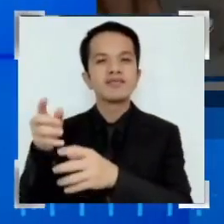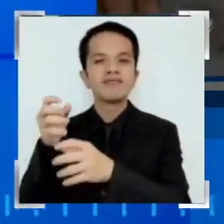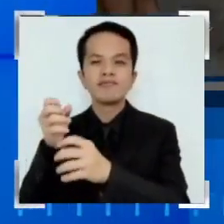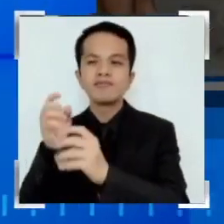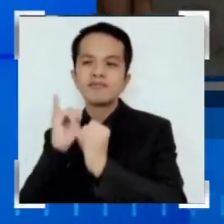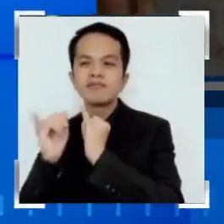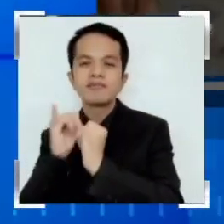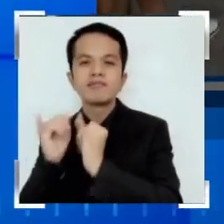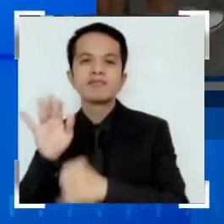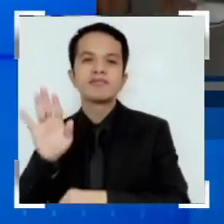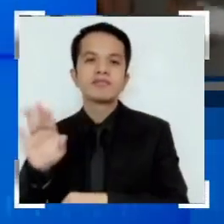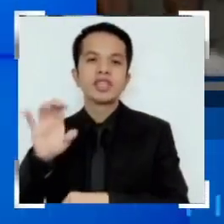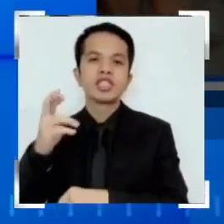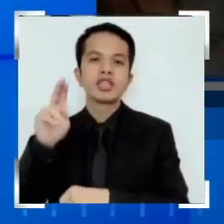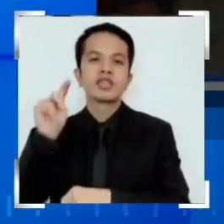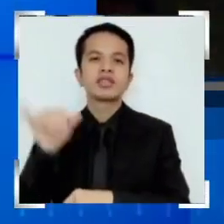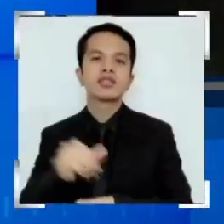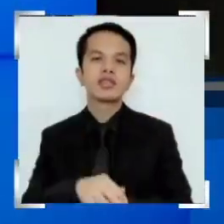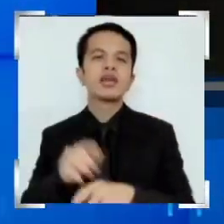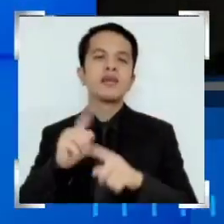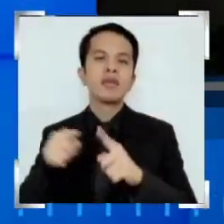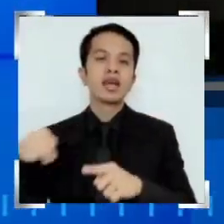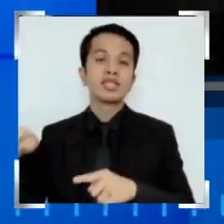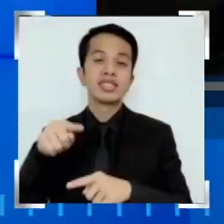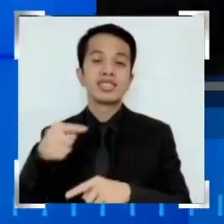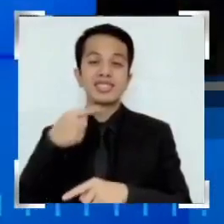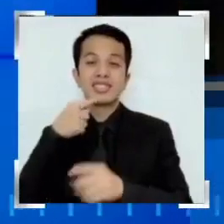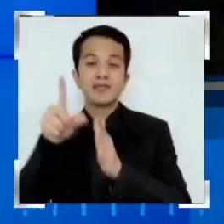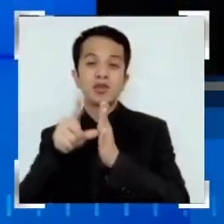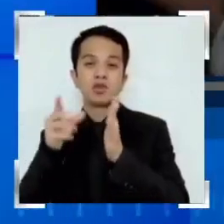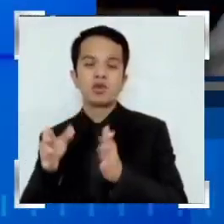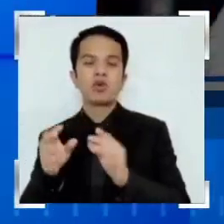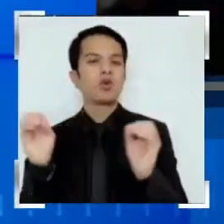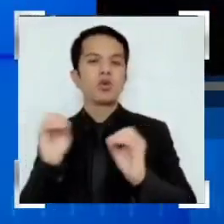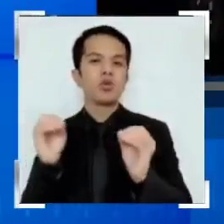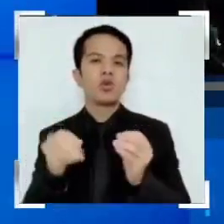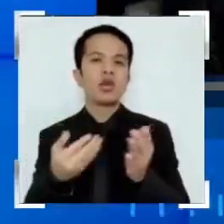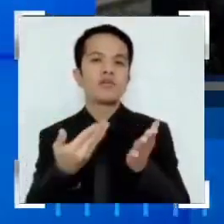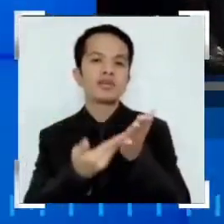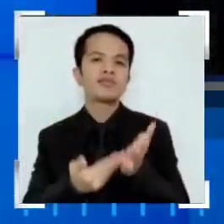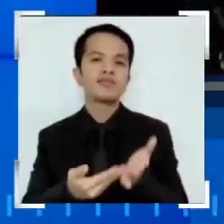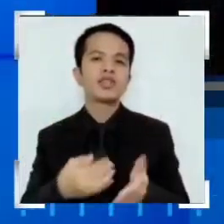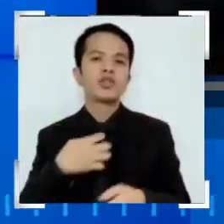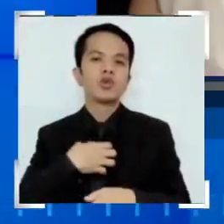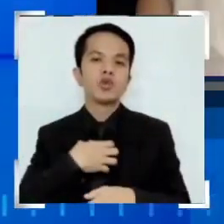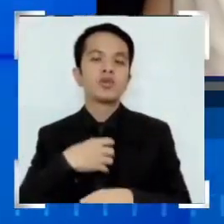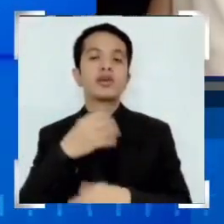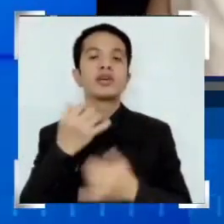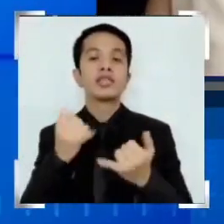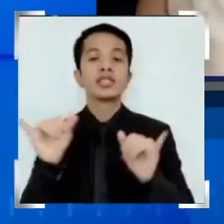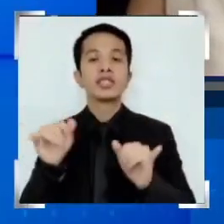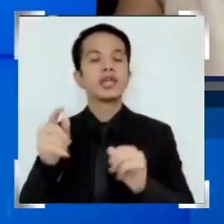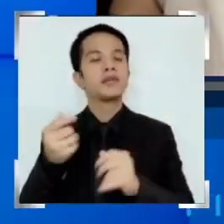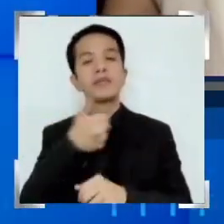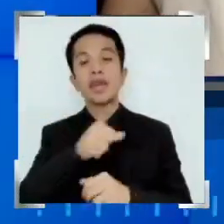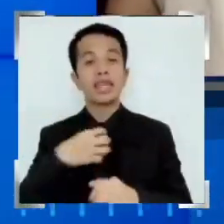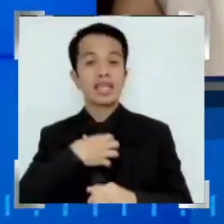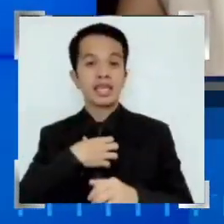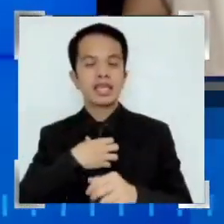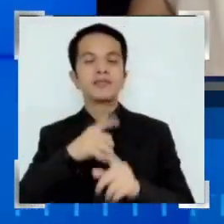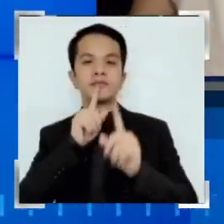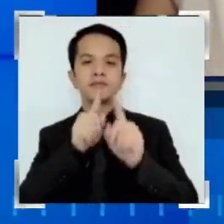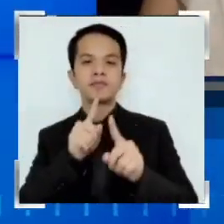Graff. Pero ayon sa kanilang abogado, wala pa silang kopya ng reklamo at sasagutin nila ang anumang reklamo sa tamang